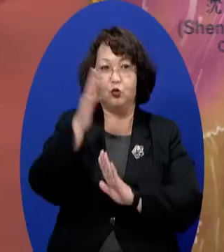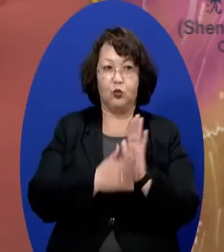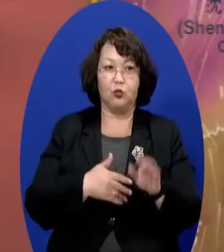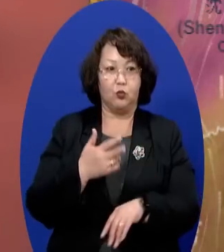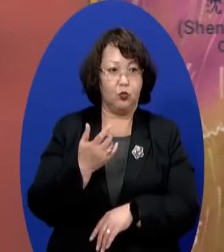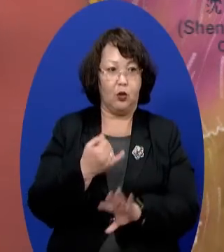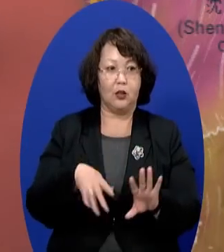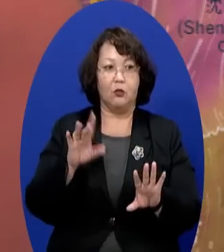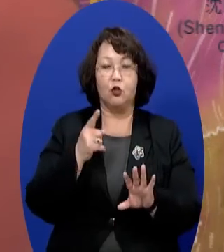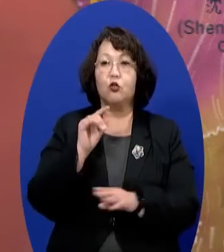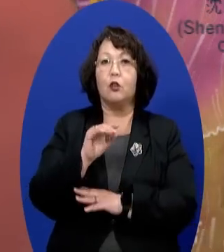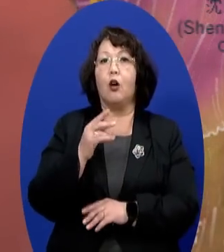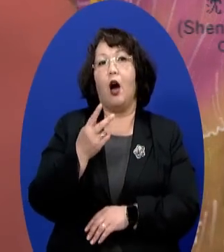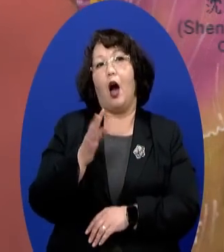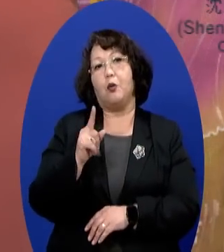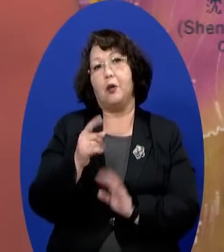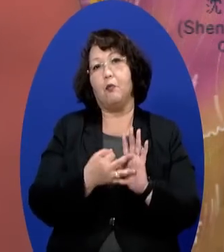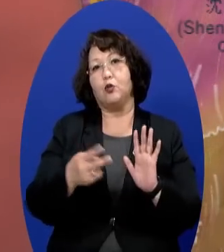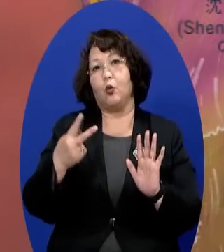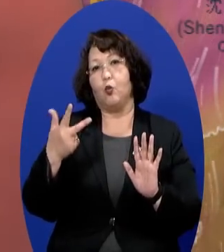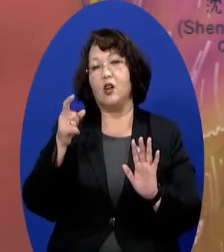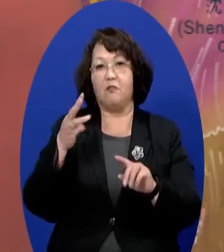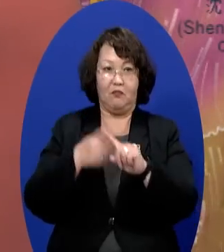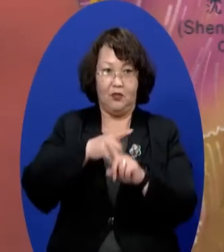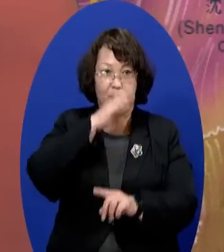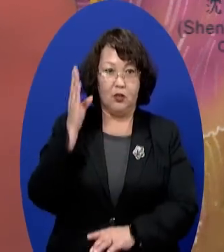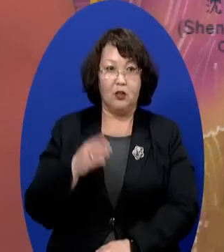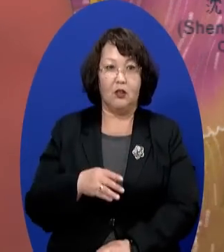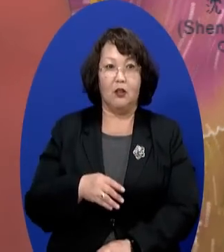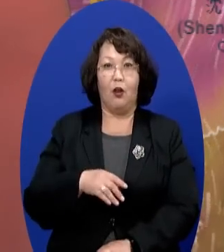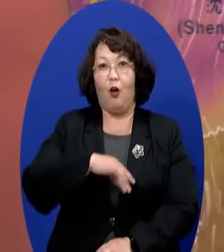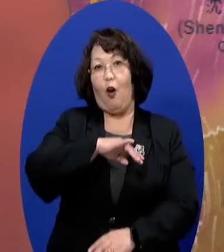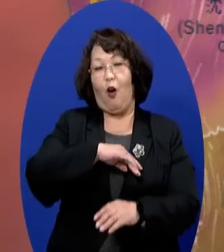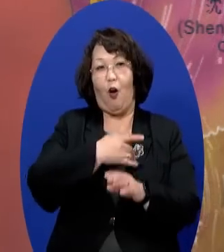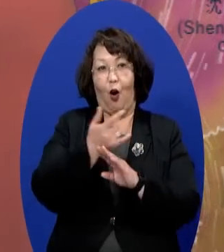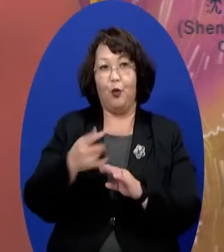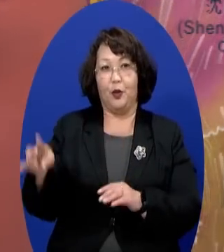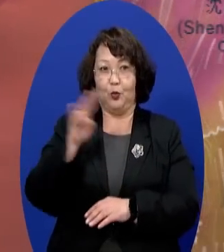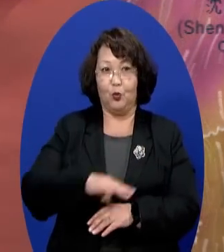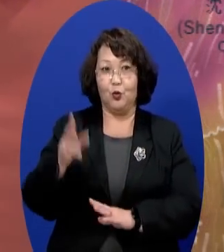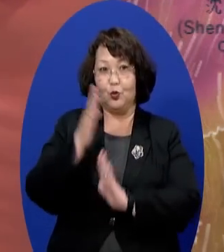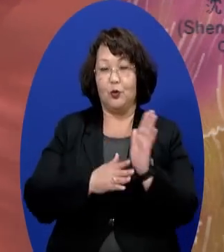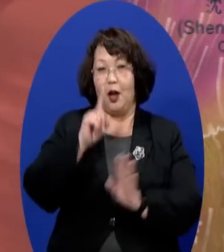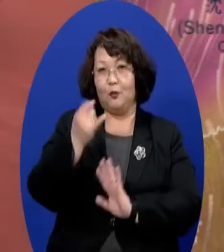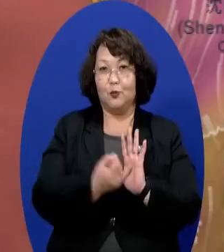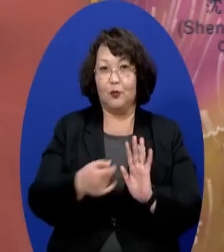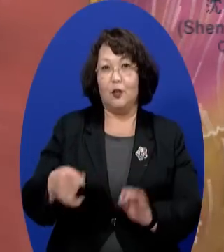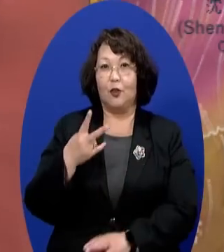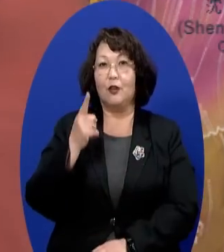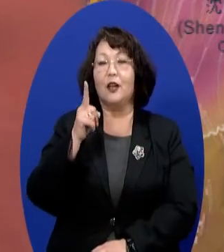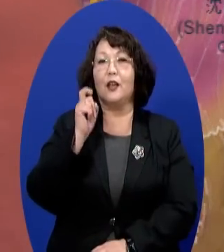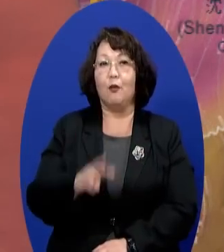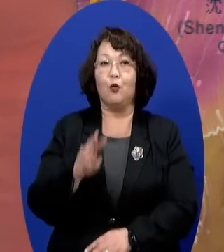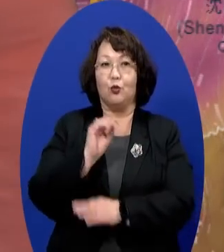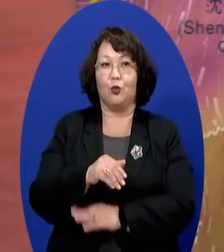өдөрт 18-23 градус дулаан. Их нуруудын хот хор дорнод дарангийн тал нутаг, Говийн бүс нутгийн өмнө хэсэг орчимд Шүндөө 16-21 градус дулаан,